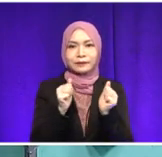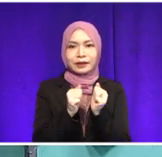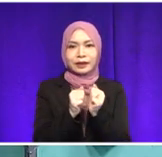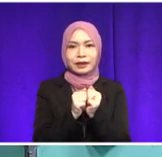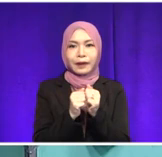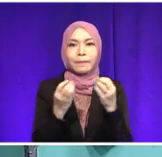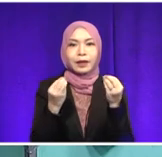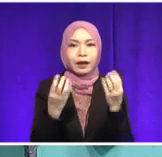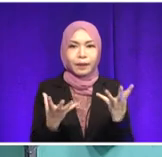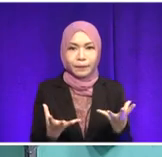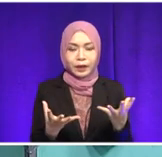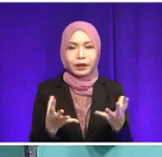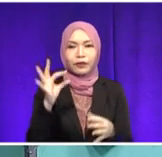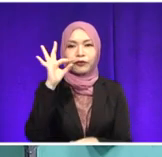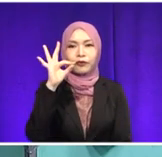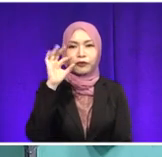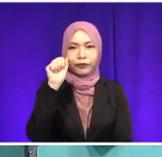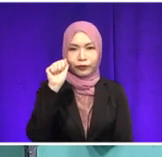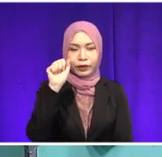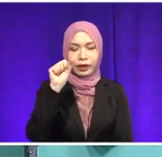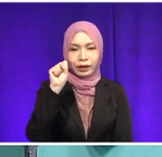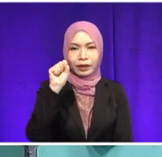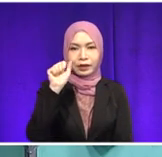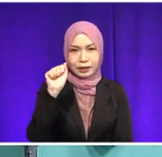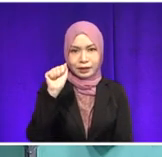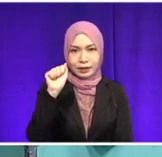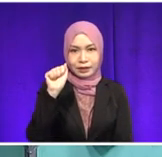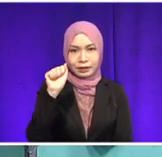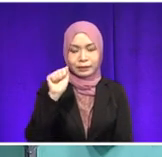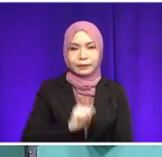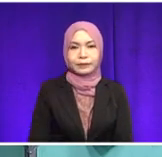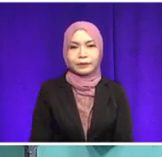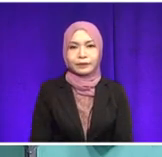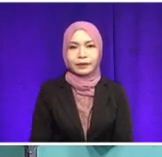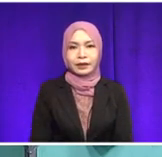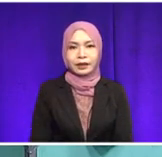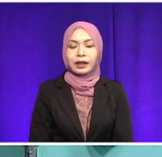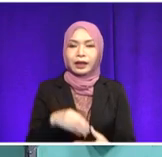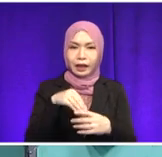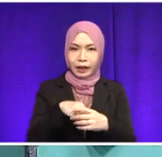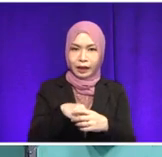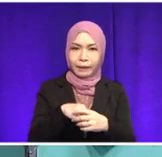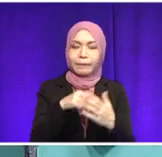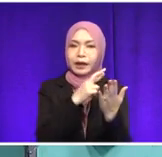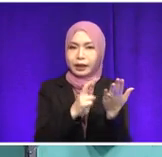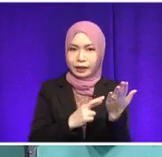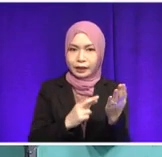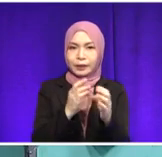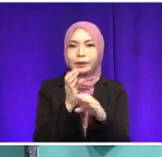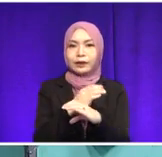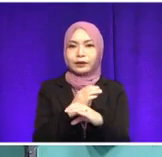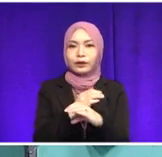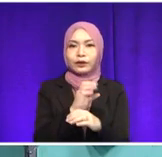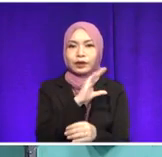perlu ada perasaan kebentur dia ada fase untuk menghasilkan ide untuk